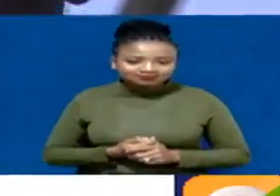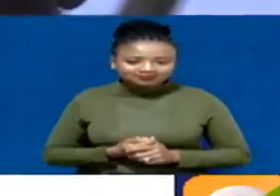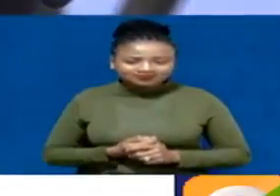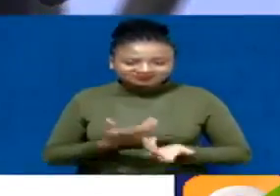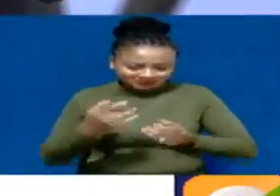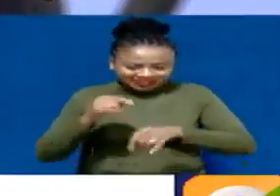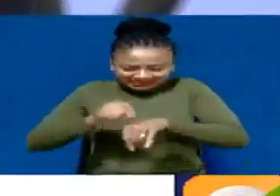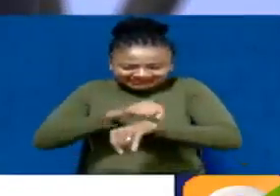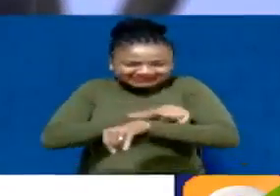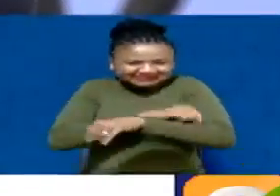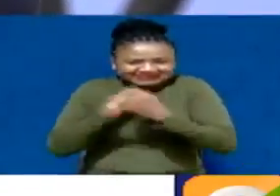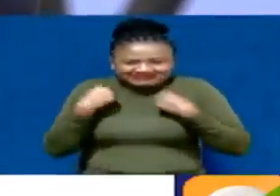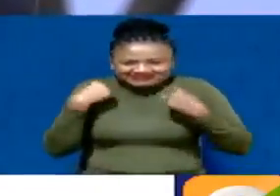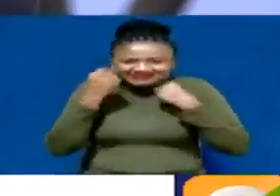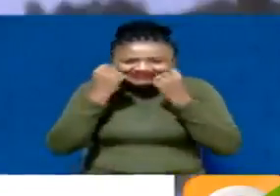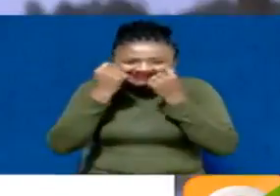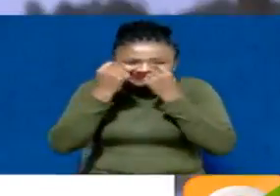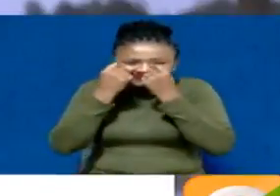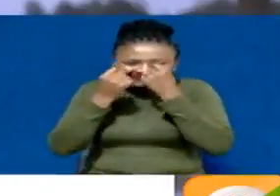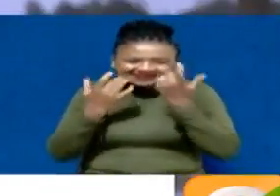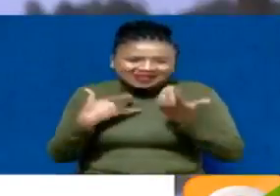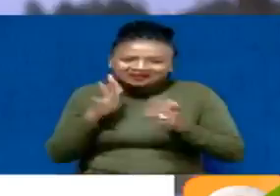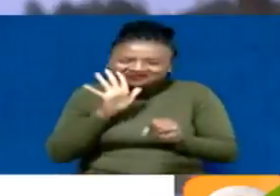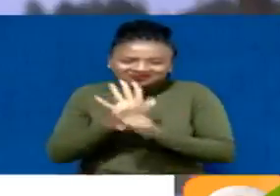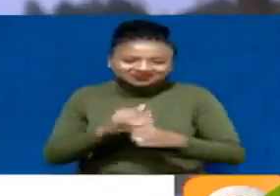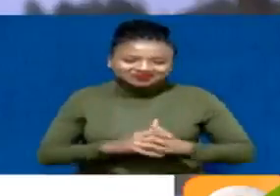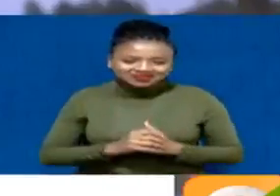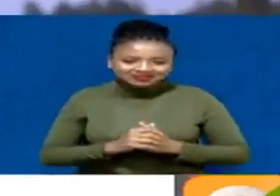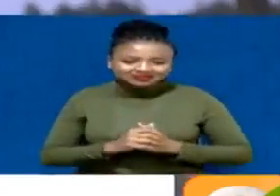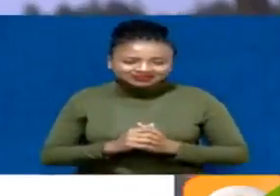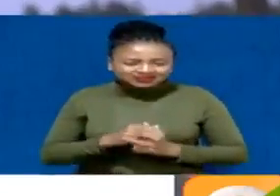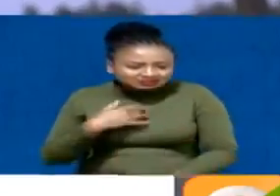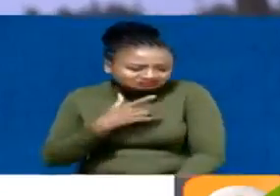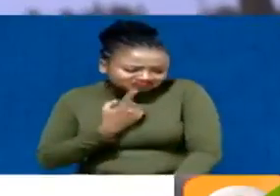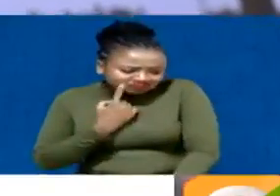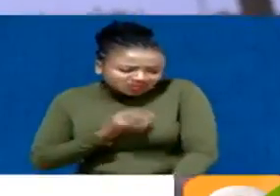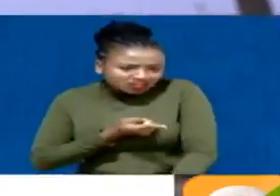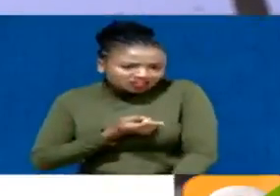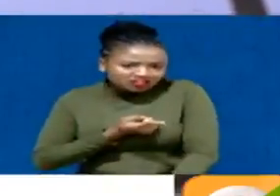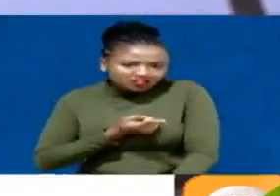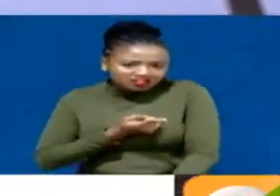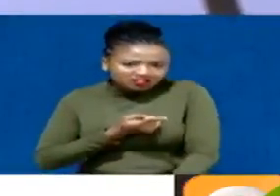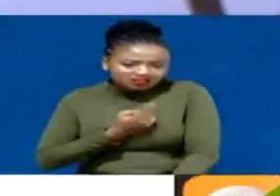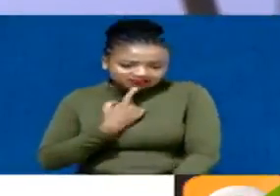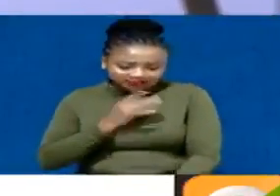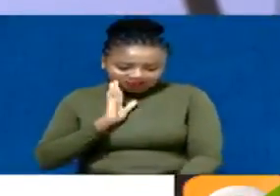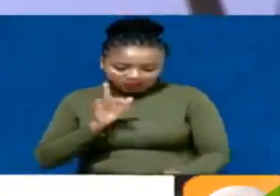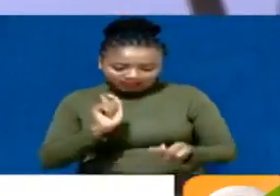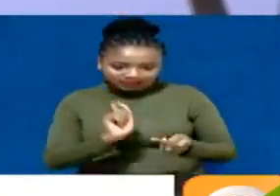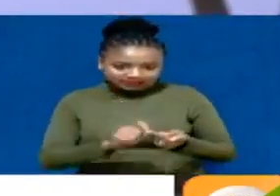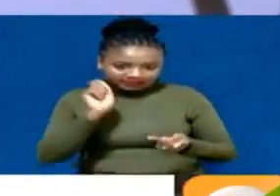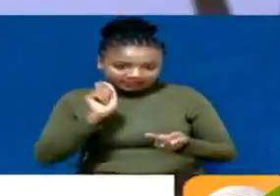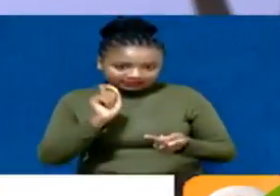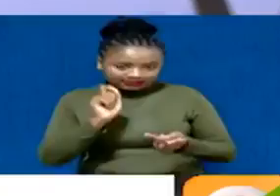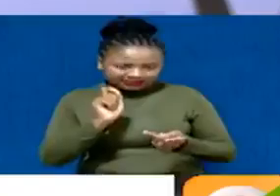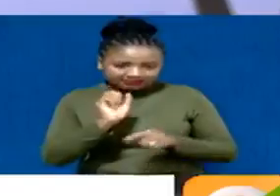alikuwa na rashes kwa mwili. Wakaniambia nichukue, watachukua sample